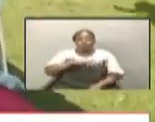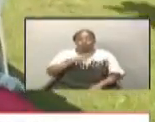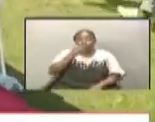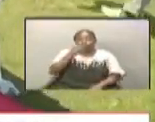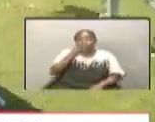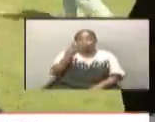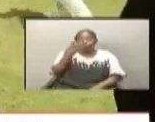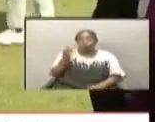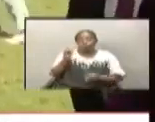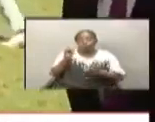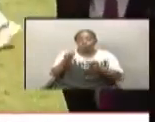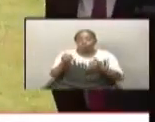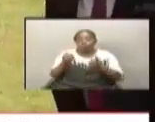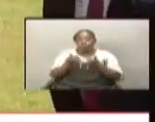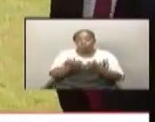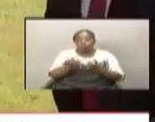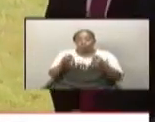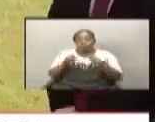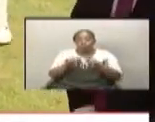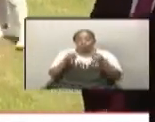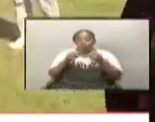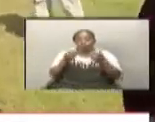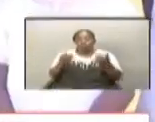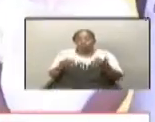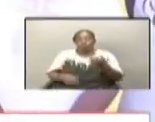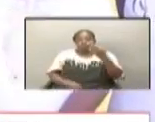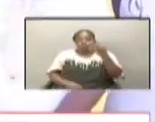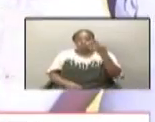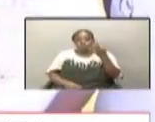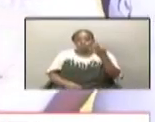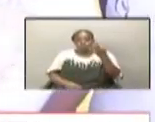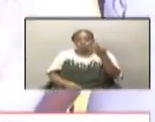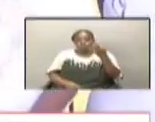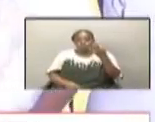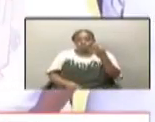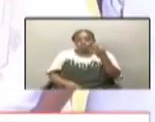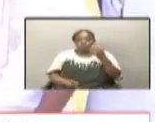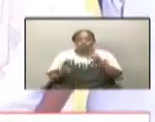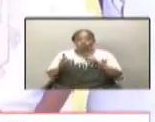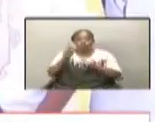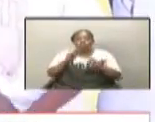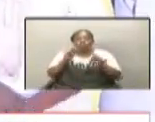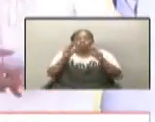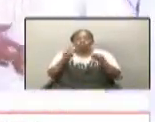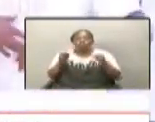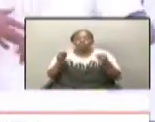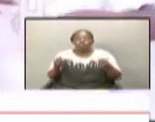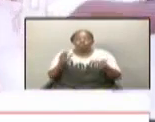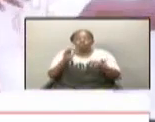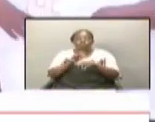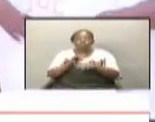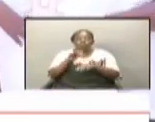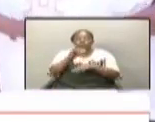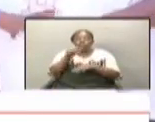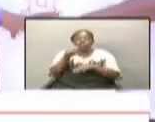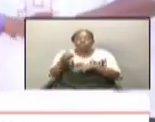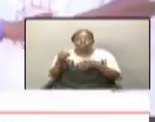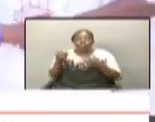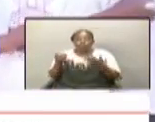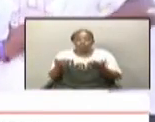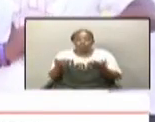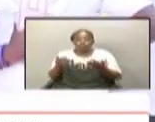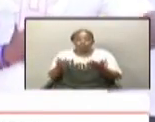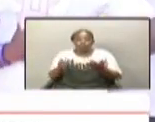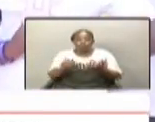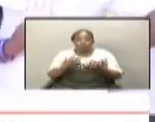mwando ne bamulekwa masato. The people that were not supposed to be touched by others yenga abeerawo olwa